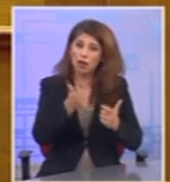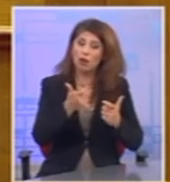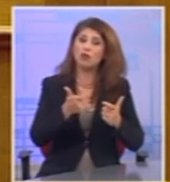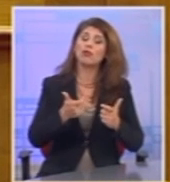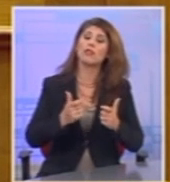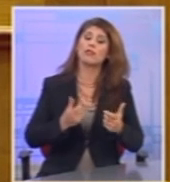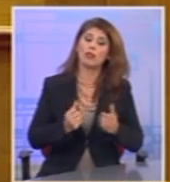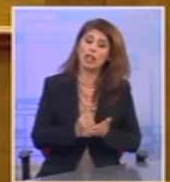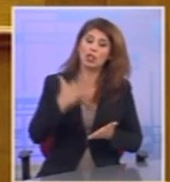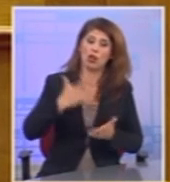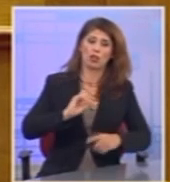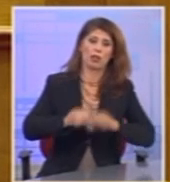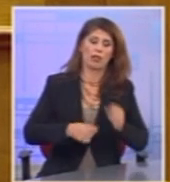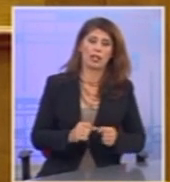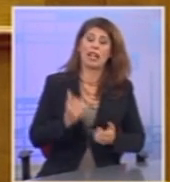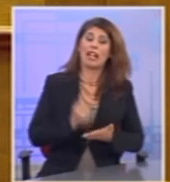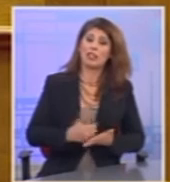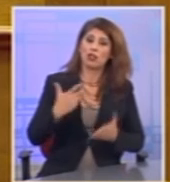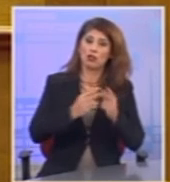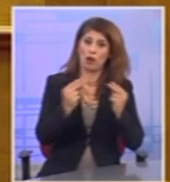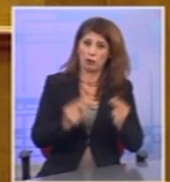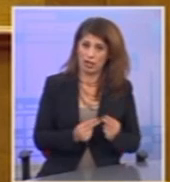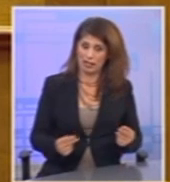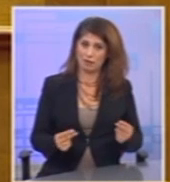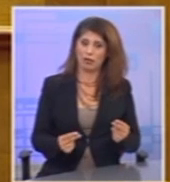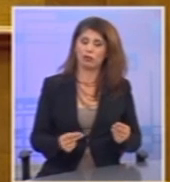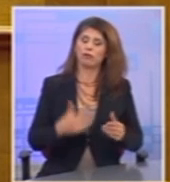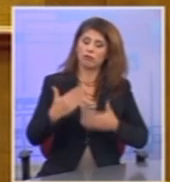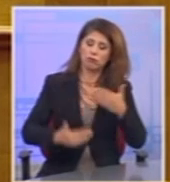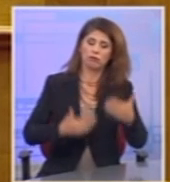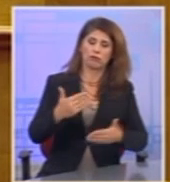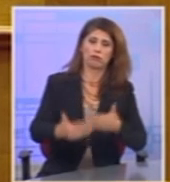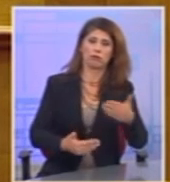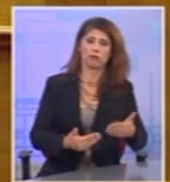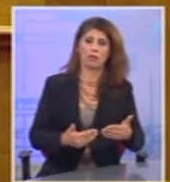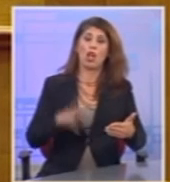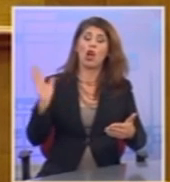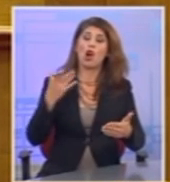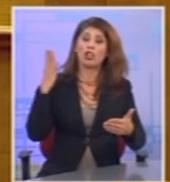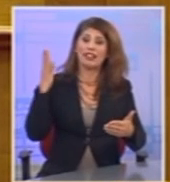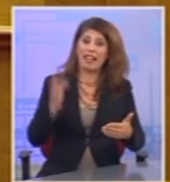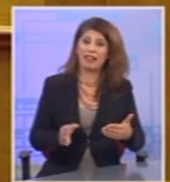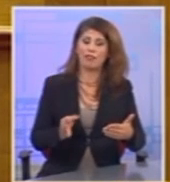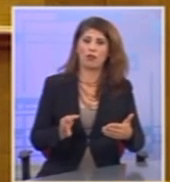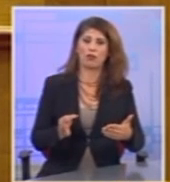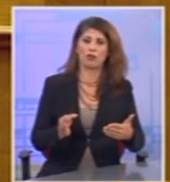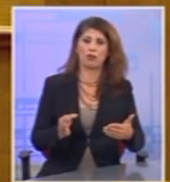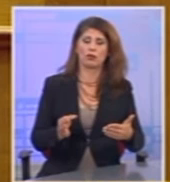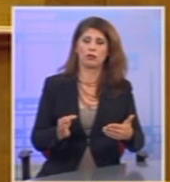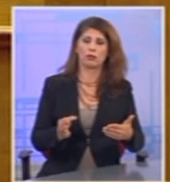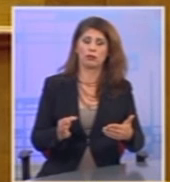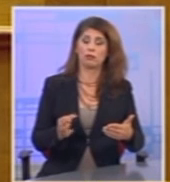δράσεων. Αξιολόγηση των αποτελεσμάτων σε ταχτά χρονικά διαστήματα. Ό,τι ακριβώς